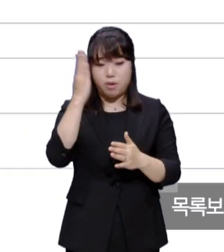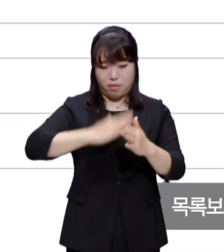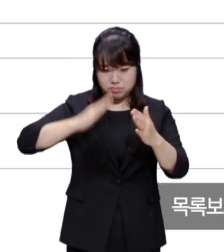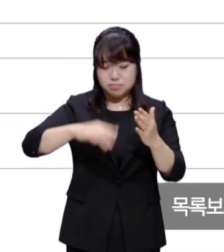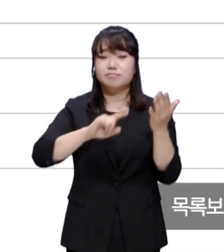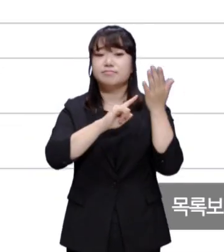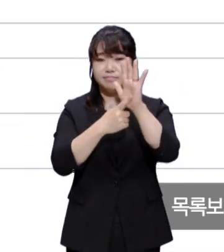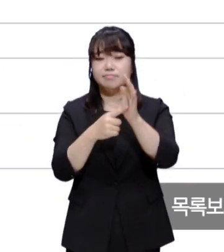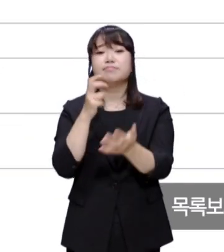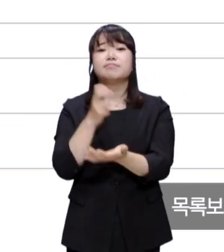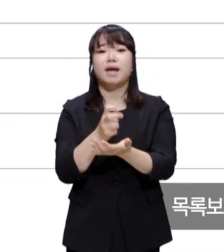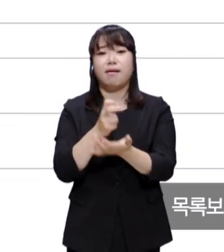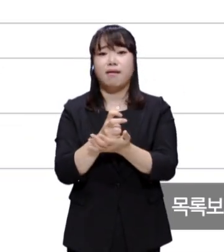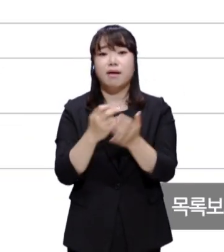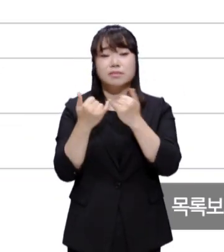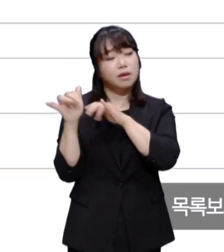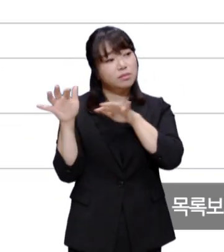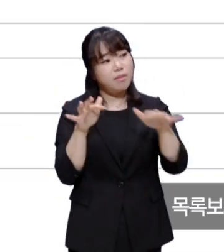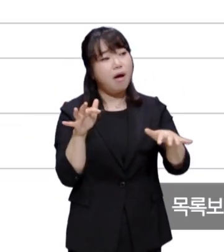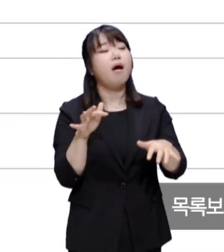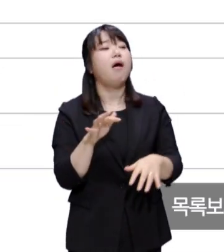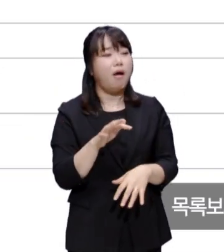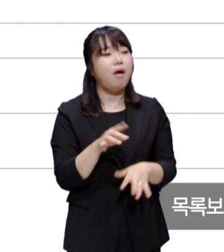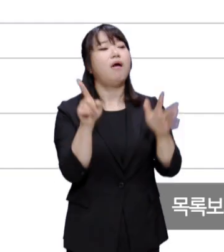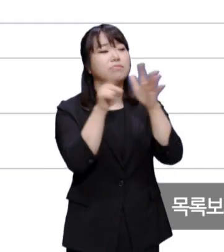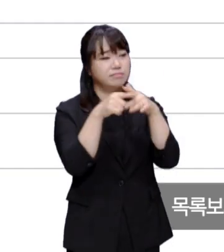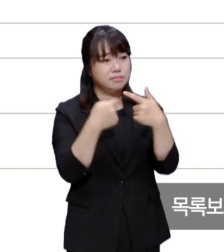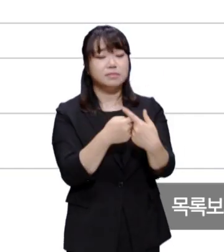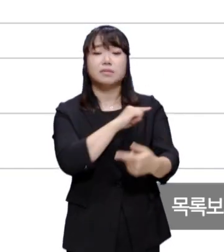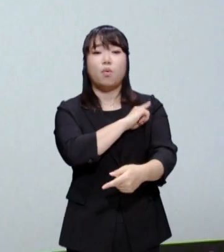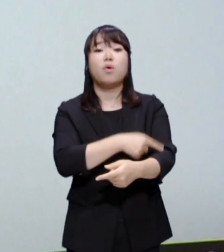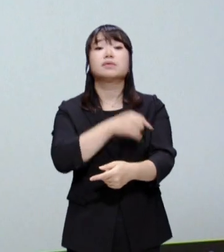추세입니다. 주민들의 알 권리를 위해서입니다.